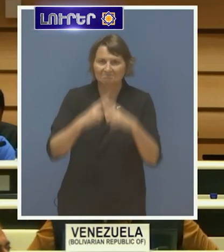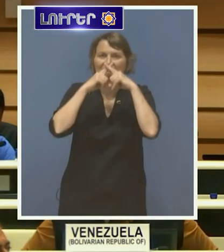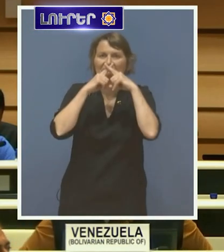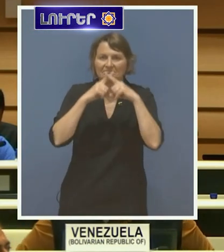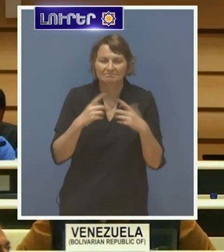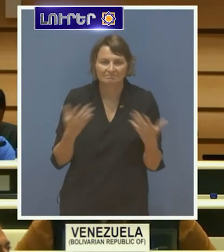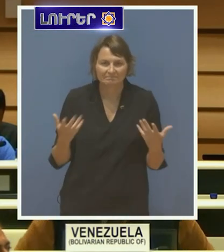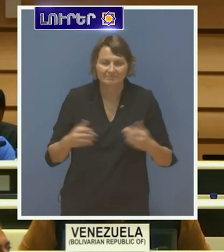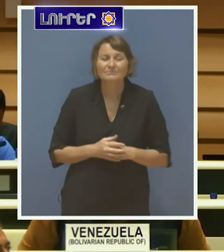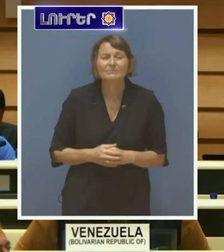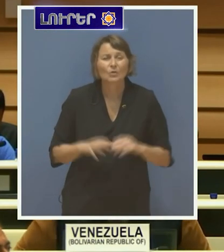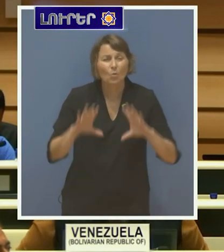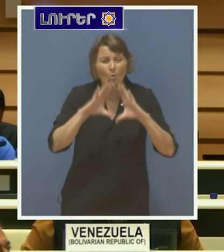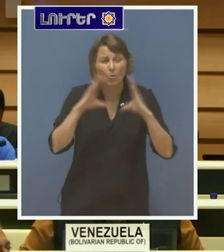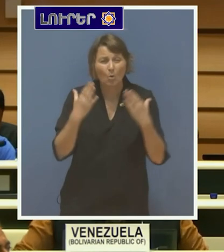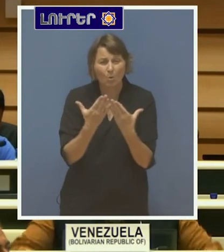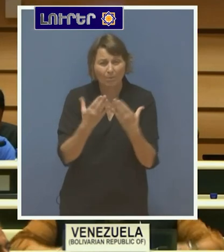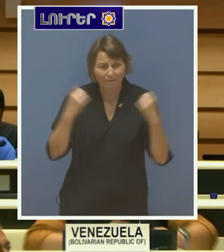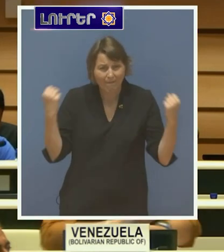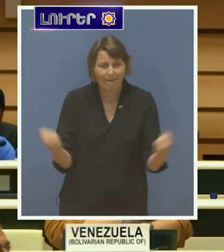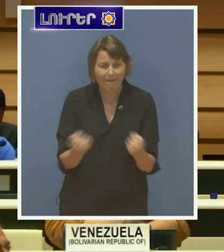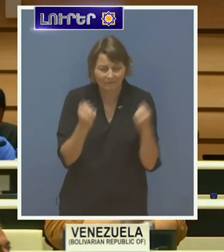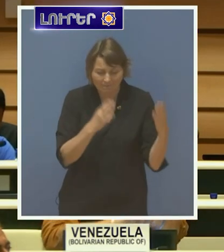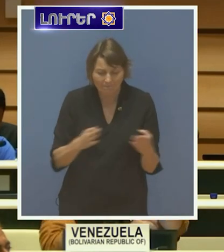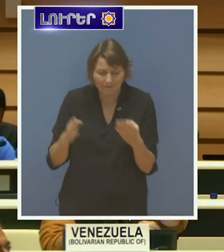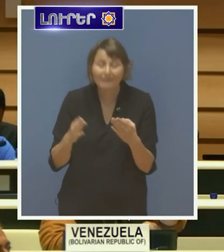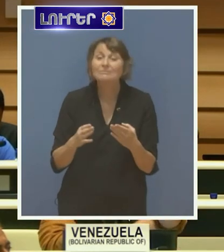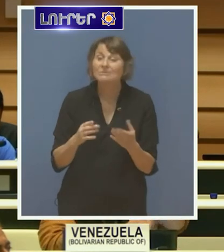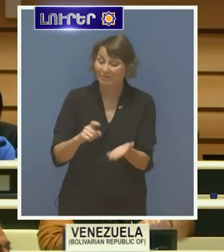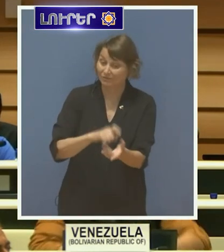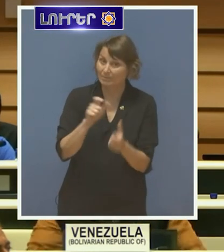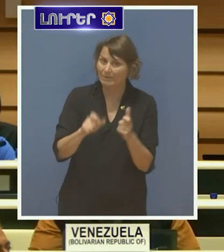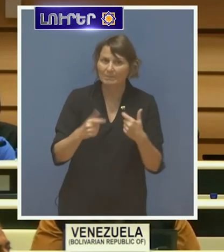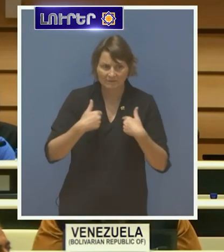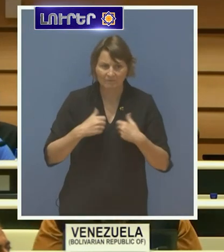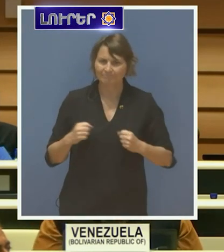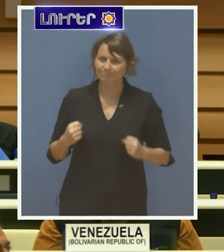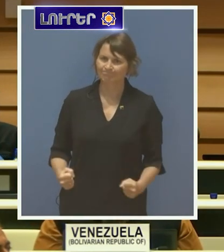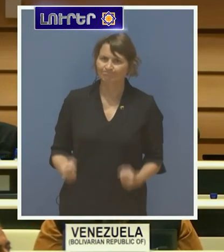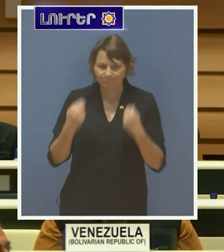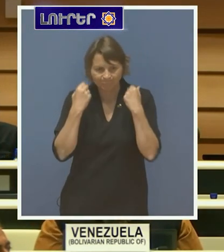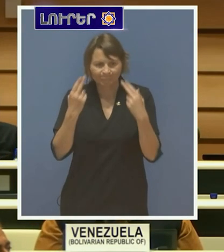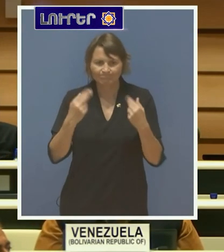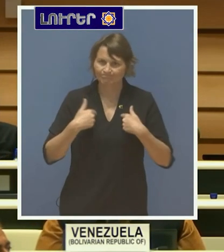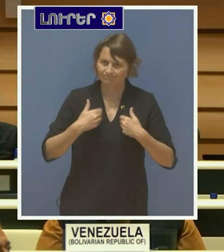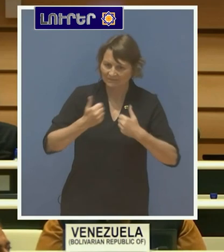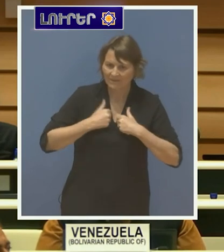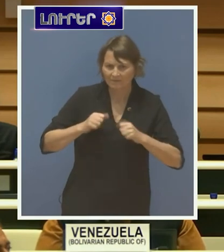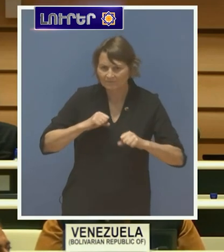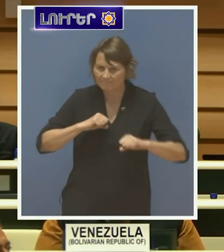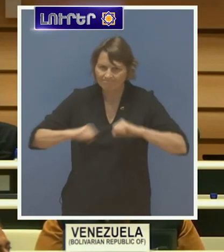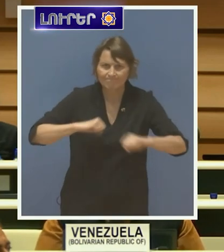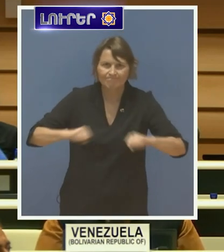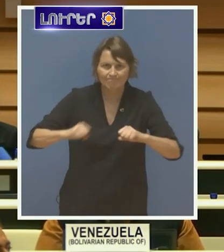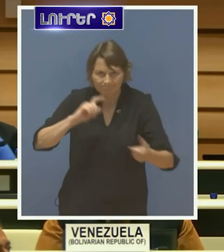ներգրավել զինքը։ Հետաքրքիր գլար նաեւ գազմիլ թերևս գոյություն ունեցող բնիկ ժողովուրդների լեզուներու ցանկ եւ իրականչուրի լեզվով խոսող